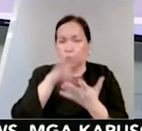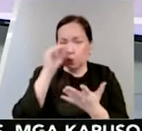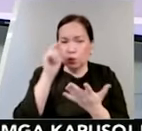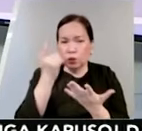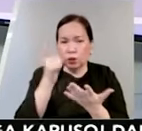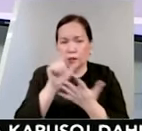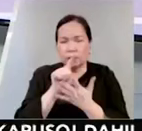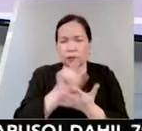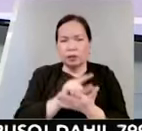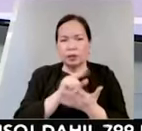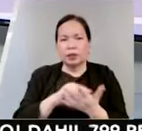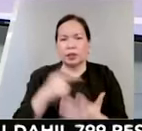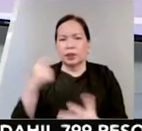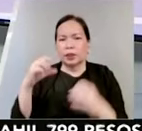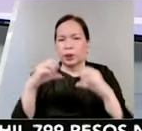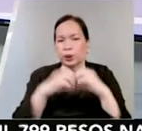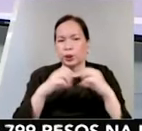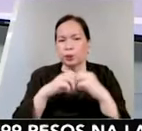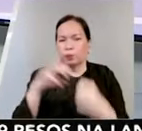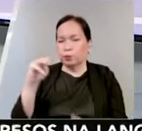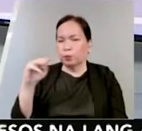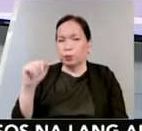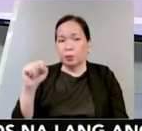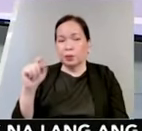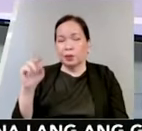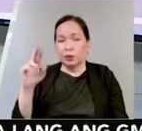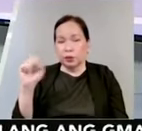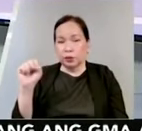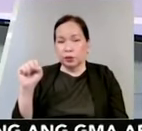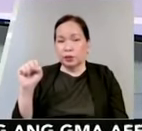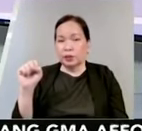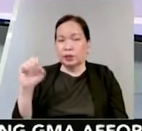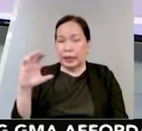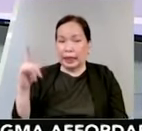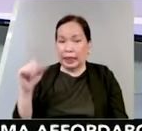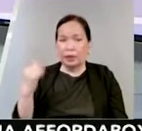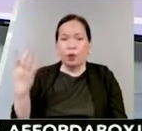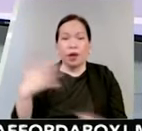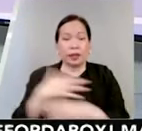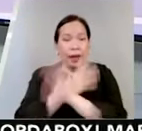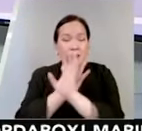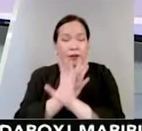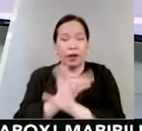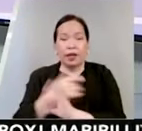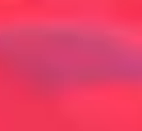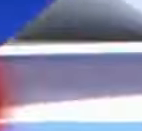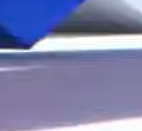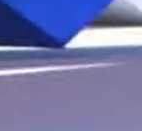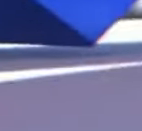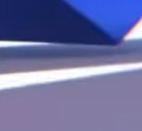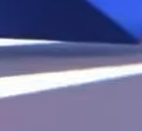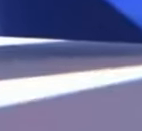sa Davao at GenSan. Yan ang report ni Rgil Relator ng GMA Regional TV 1, Mindanao.